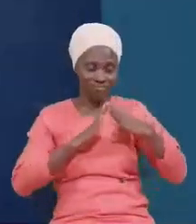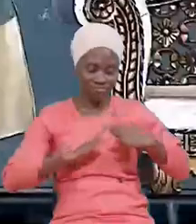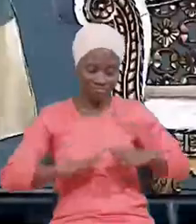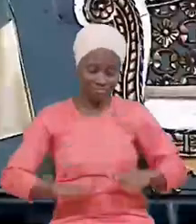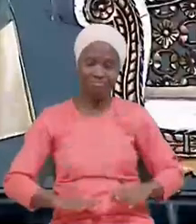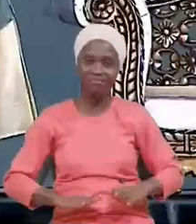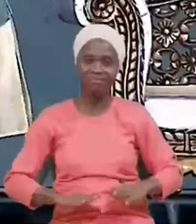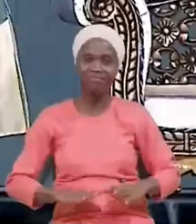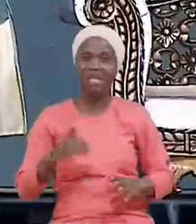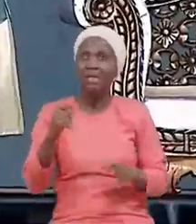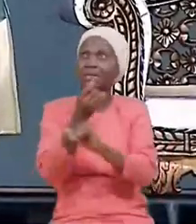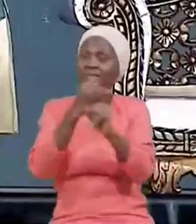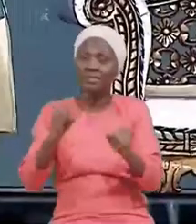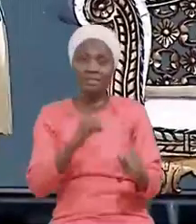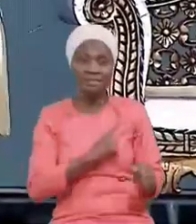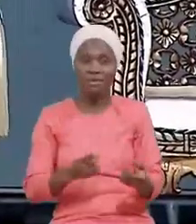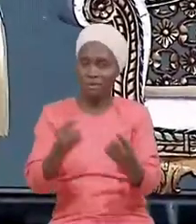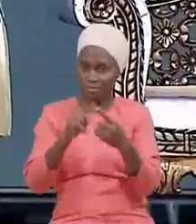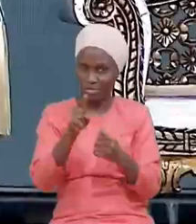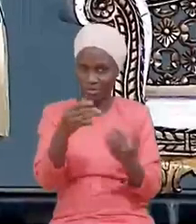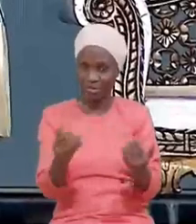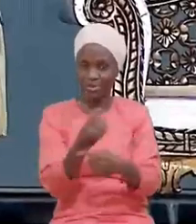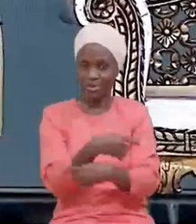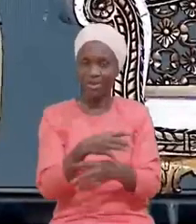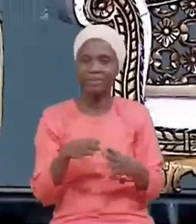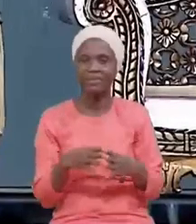Le Seigneur qui sauve vient à vous ce jour.